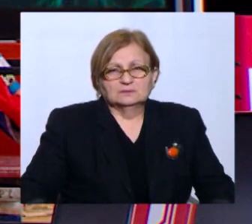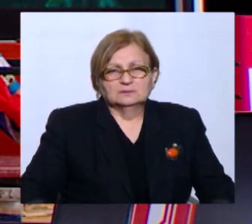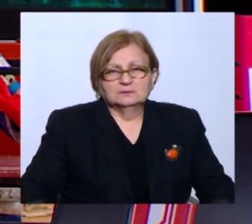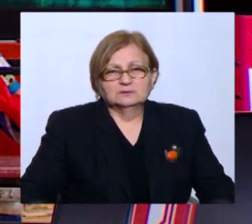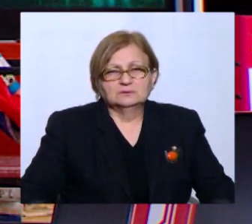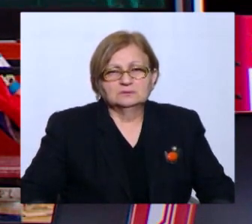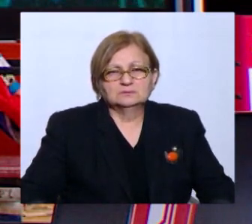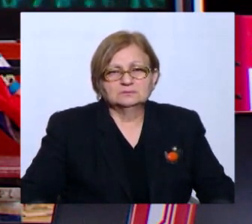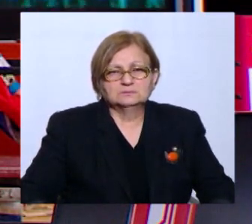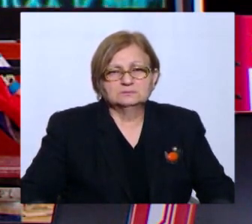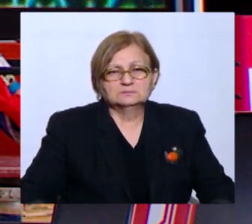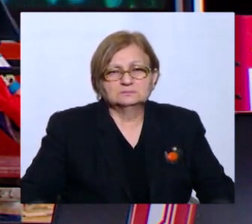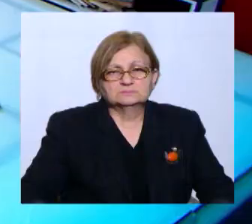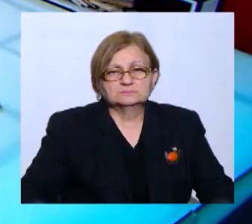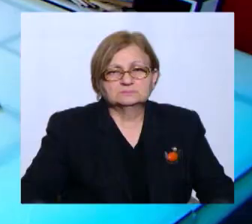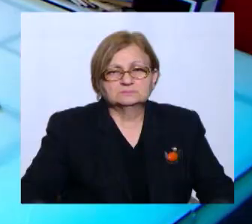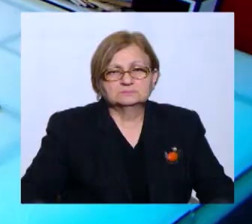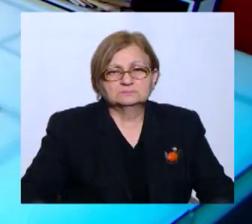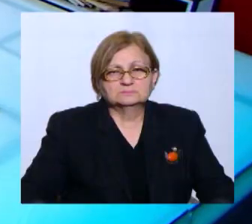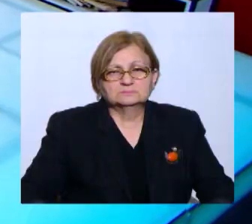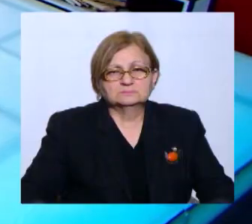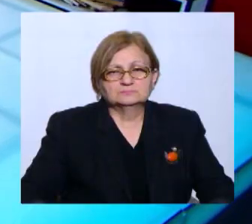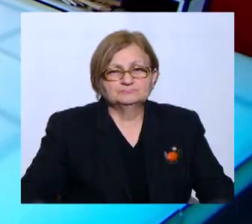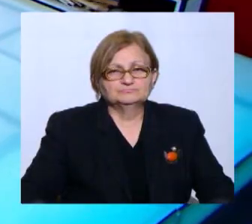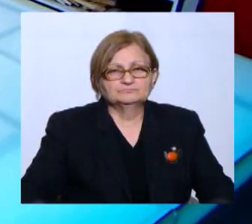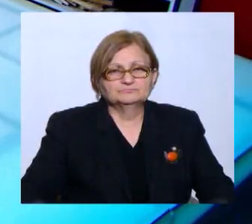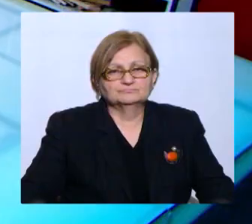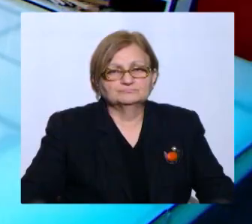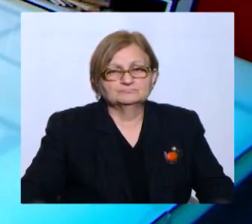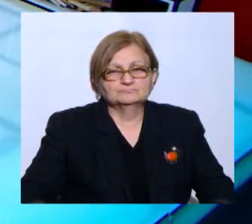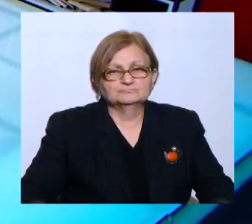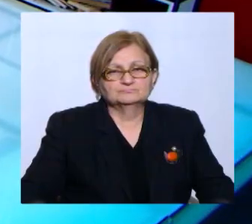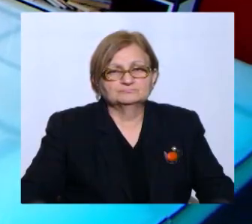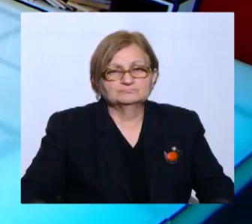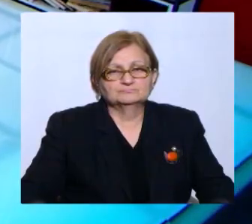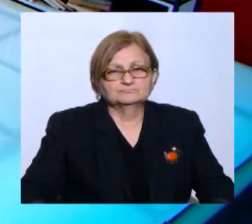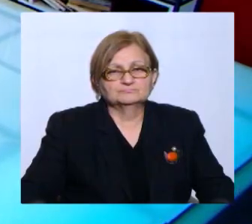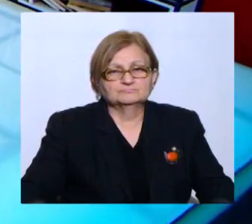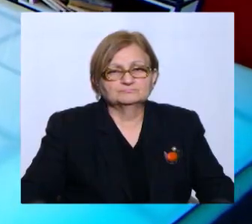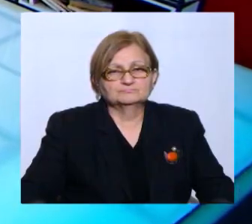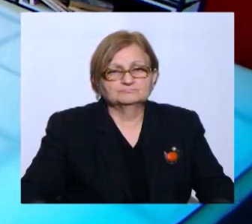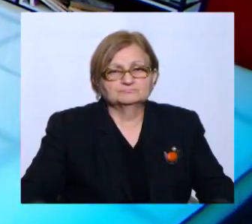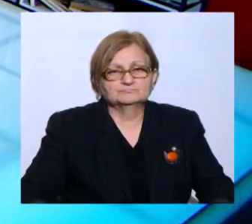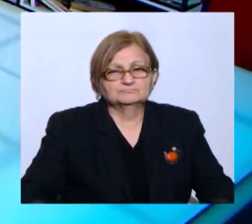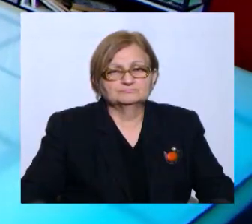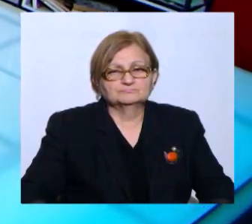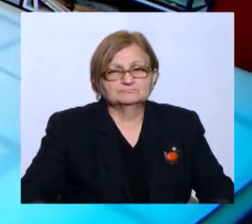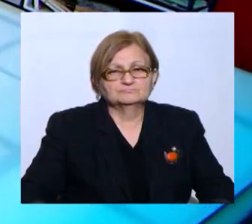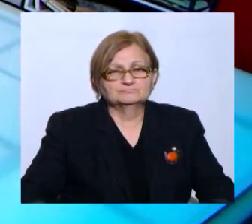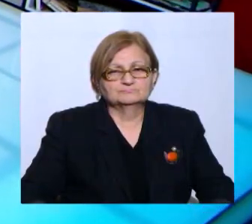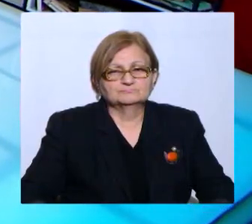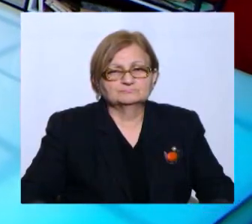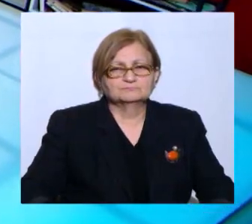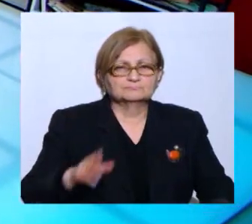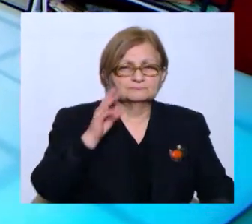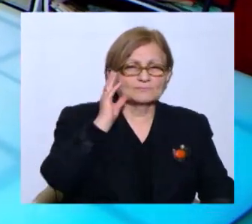გამოვიგინოთ აი აქ აი დაფის მთელი სიგრძე, სანამ აი წარწერა იწყება, გამოვიყენოთ. ნახეთ,